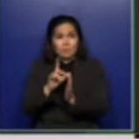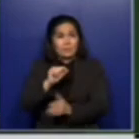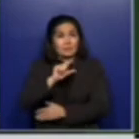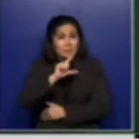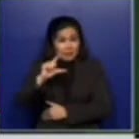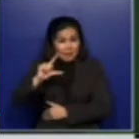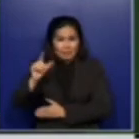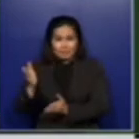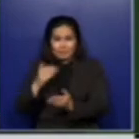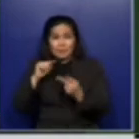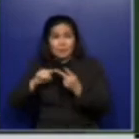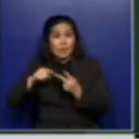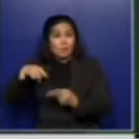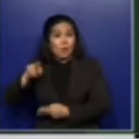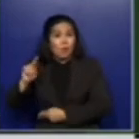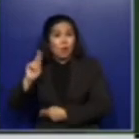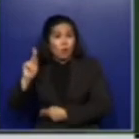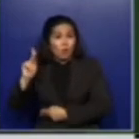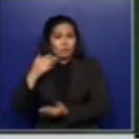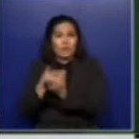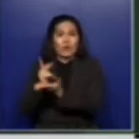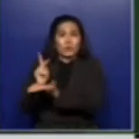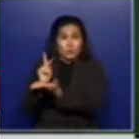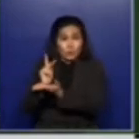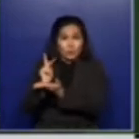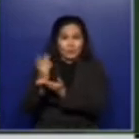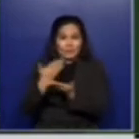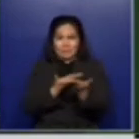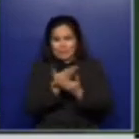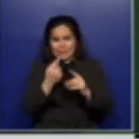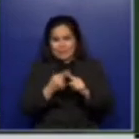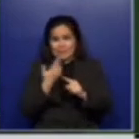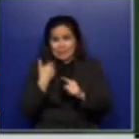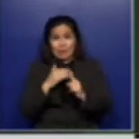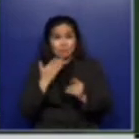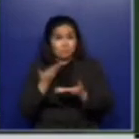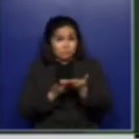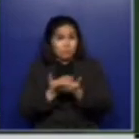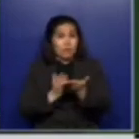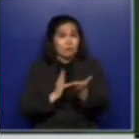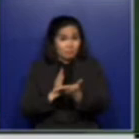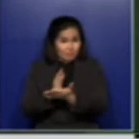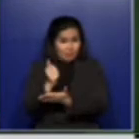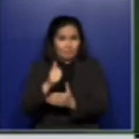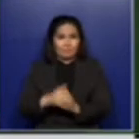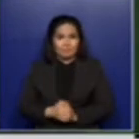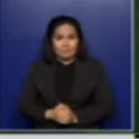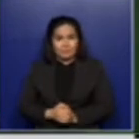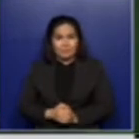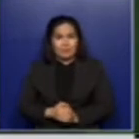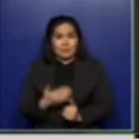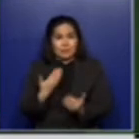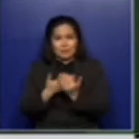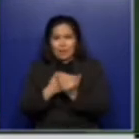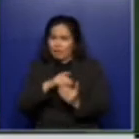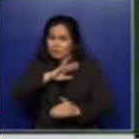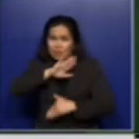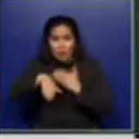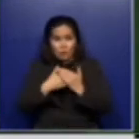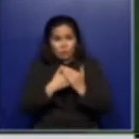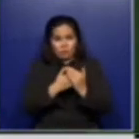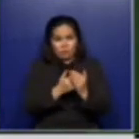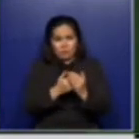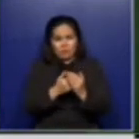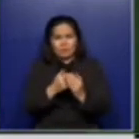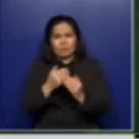กู้เงินซึ่งผ่านสภาไปเมื่อเดือนที่แล้วนี่นะครับท่านก็จะใช้เงินทั้งหมดในช่วง7ปีงบประ